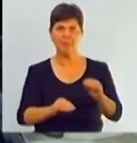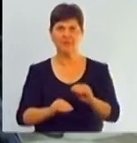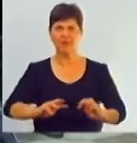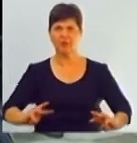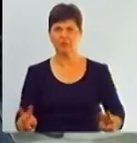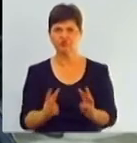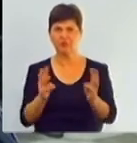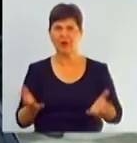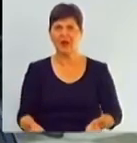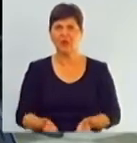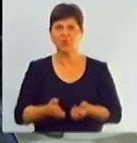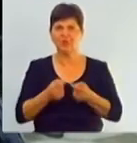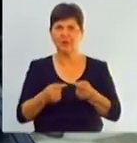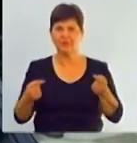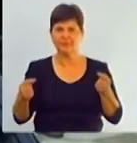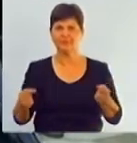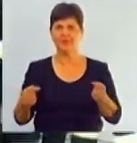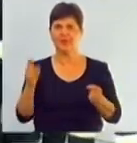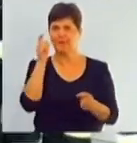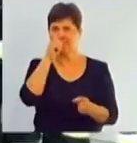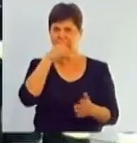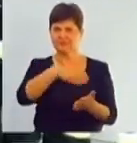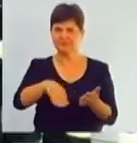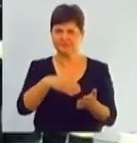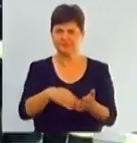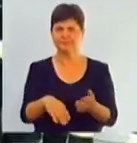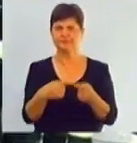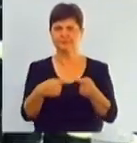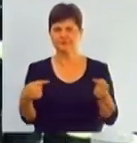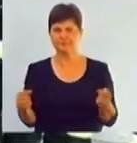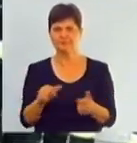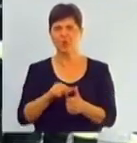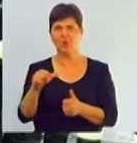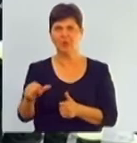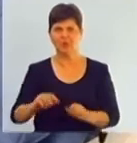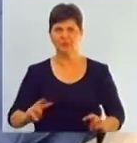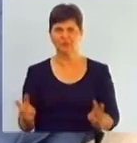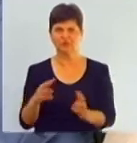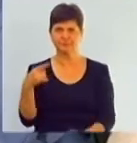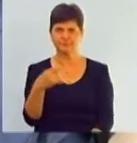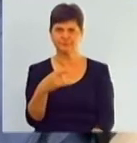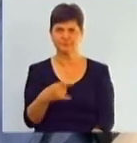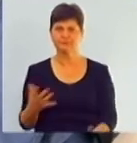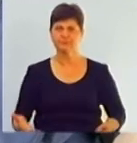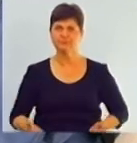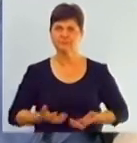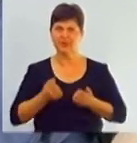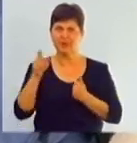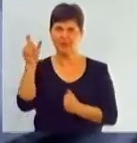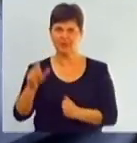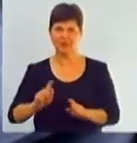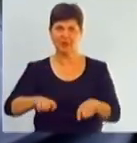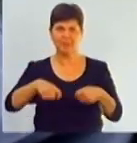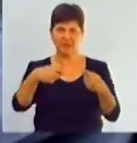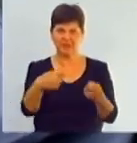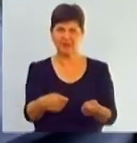пожежно-рятувальним майном – бензорізи, бензопили. Окрім пожежних автівок, рятувальникам передали бронежилети та шоломи 4-го